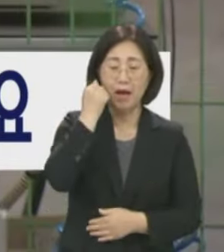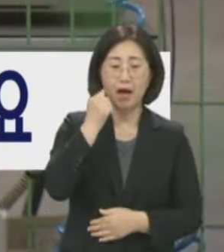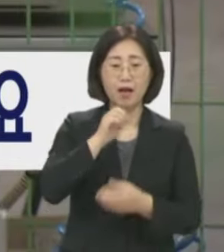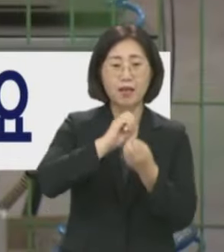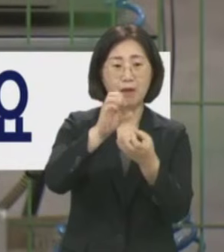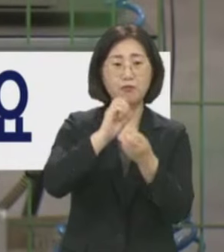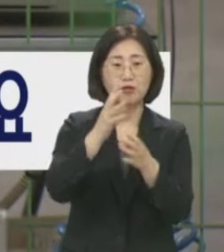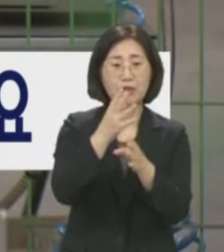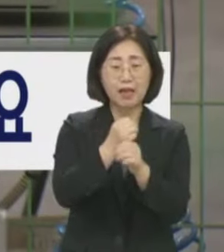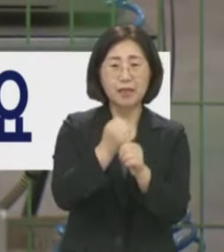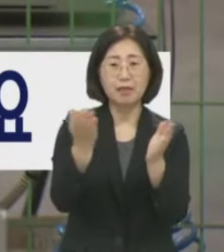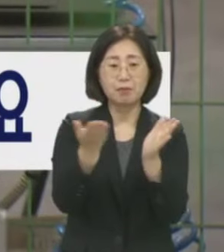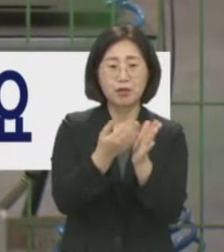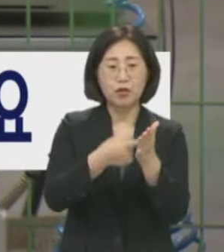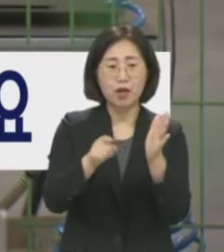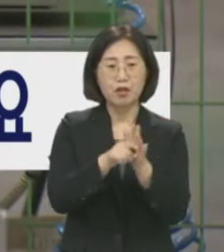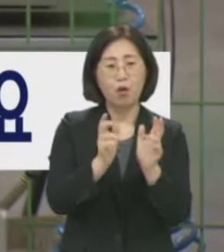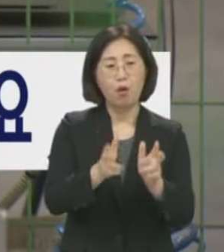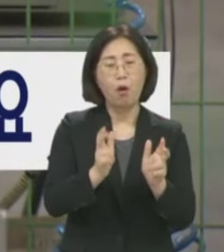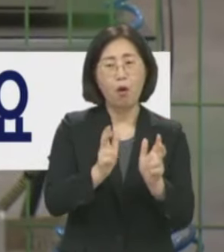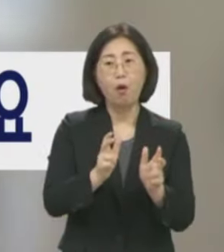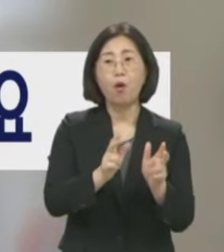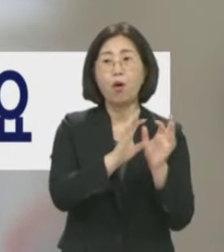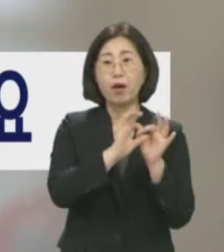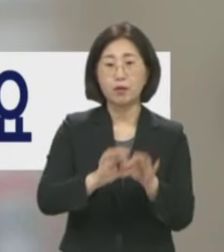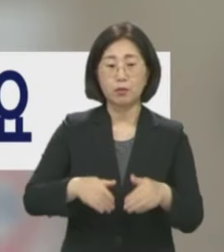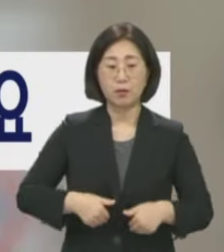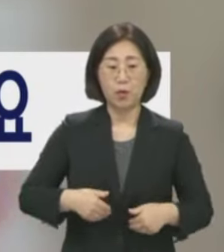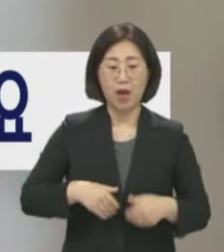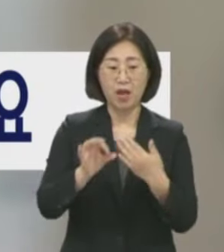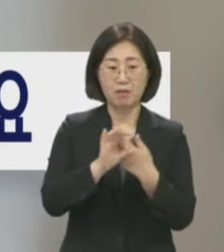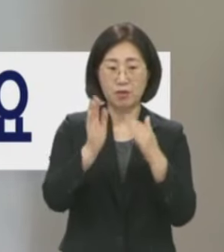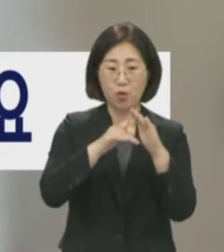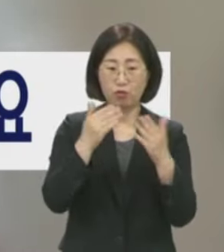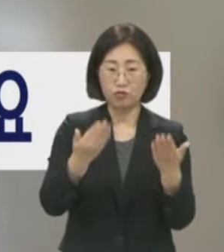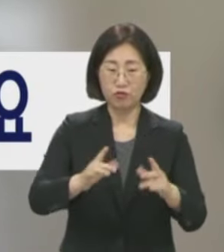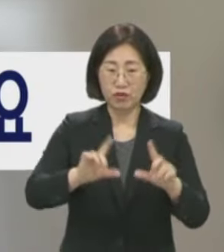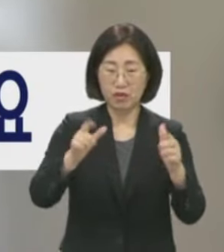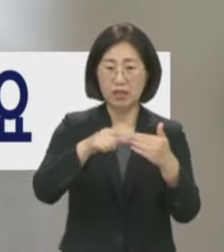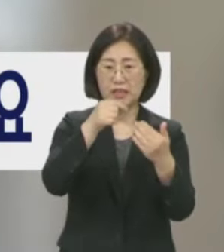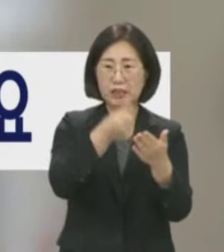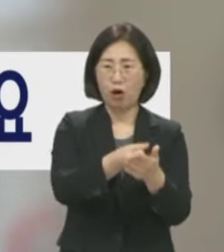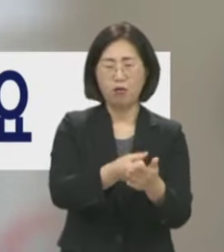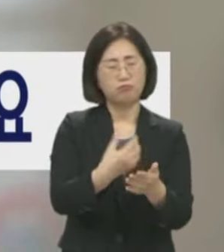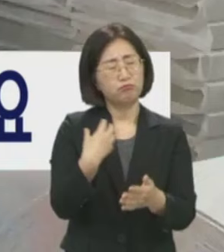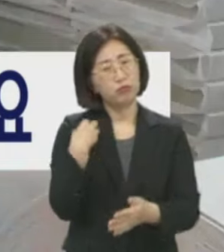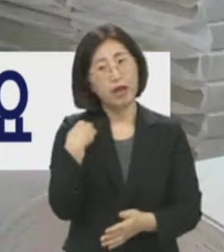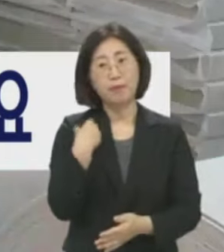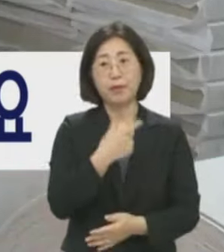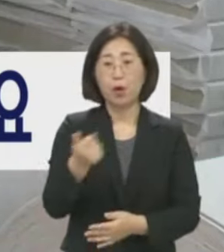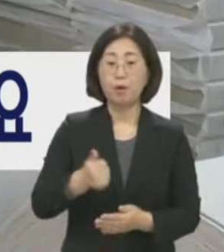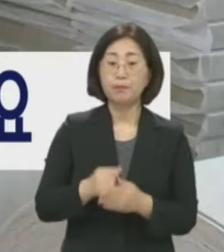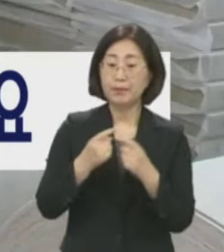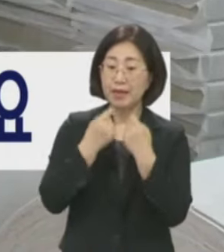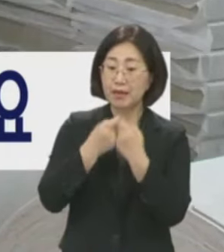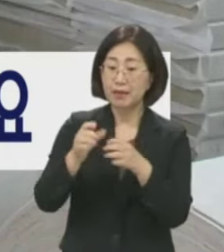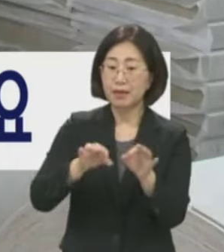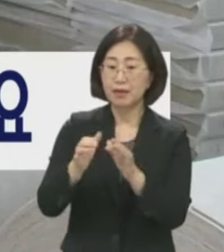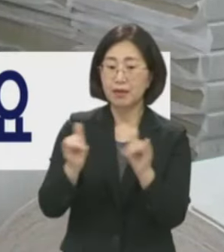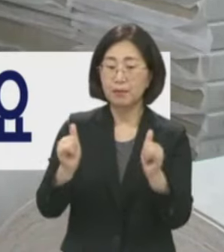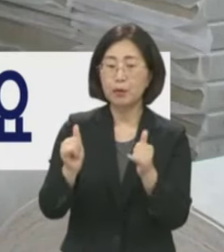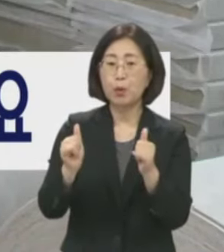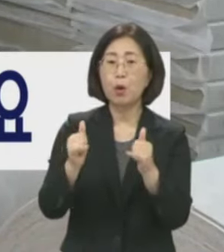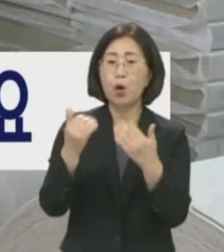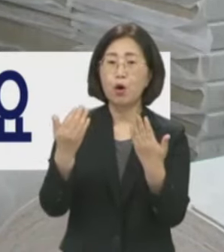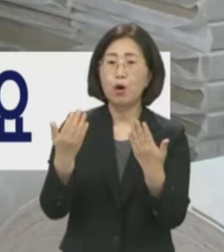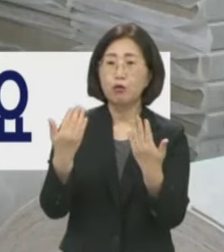위해 공장을 계속 가동해야 한다며 임시공휴일 지정에 부담이 큽니다. 자영업자들도 임시공휴일로